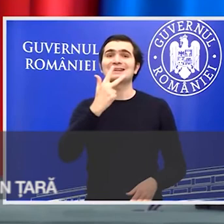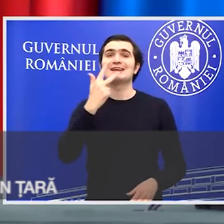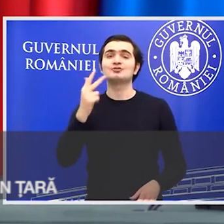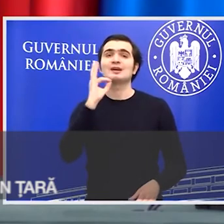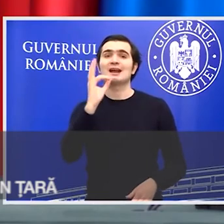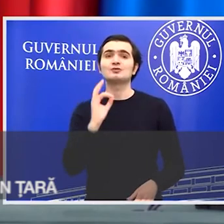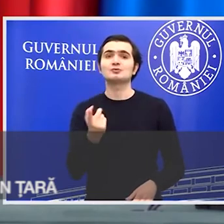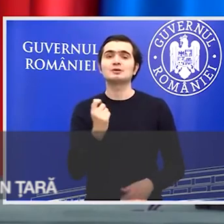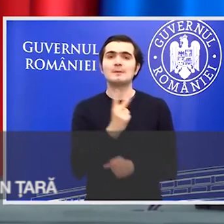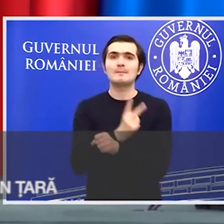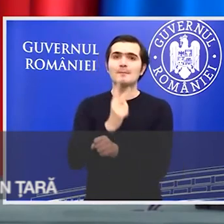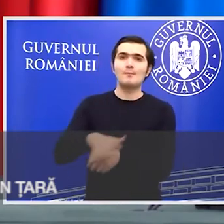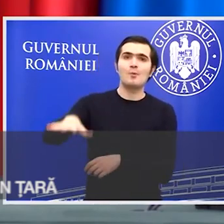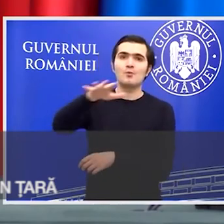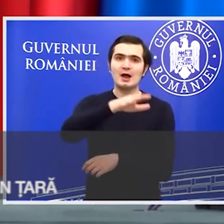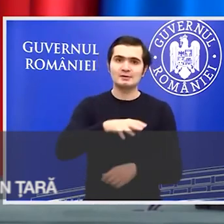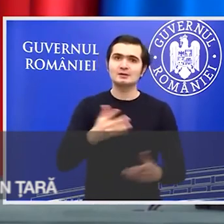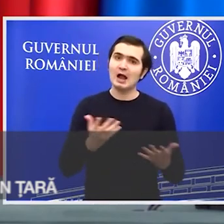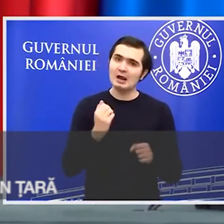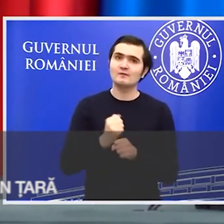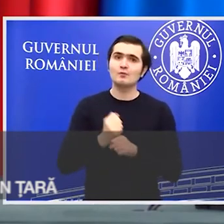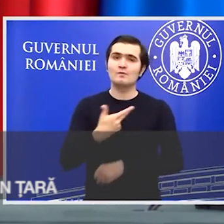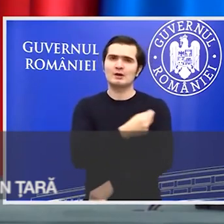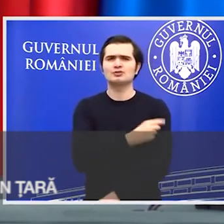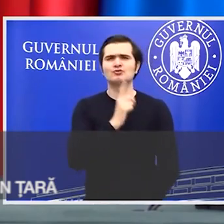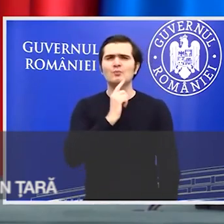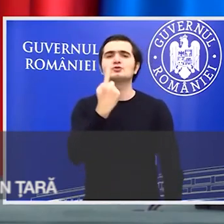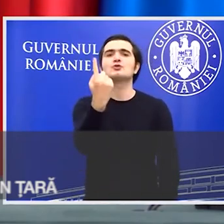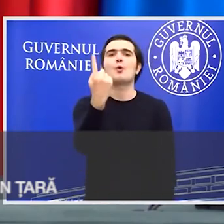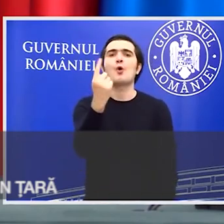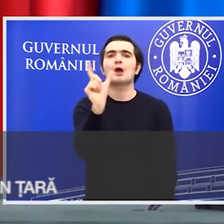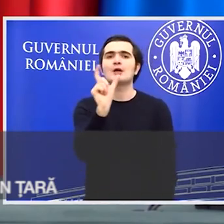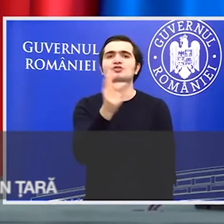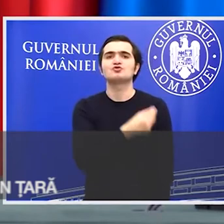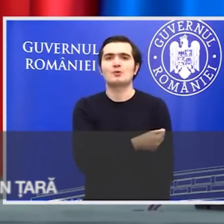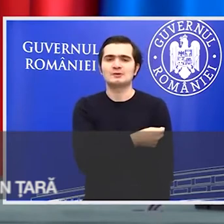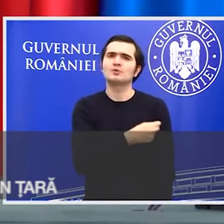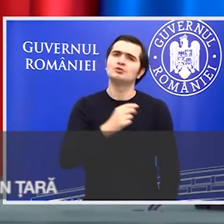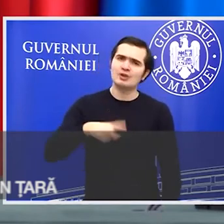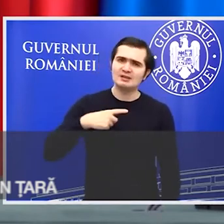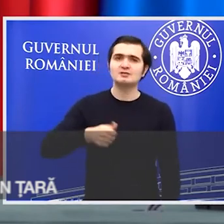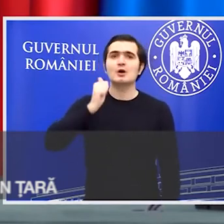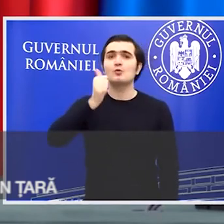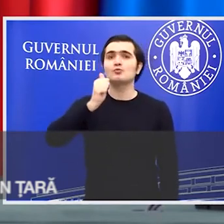20,33% din populația eligibilă care a fost vaccinată cu cel puțin o doză. De asemenea, avem